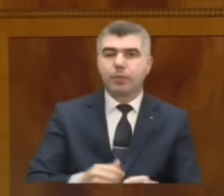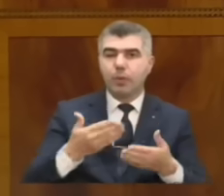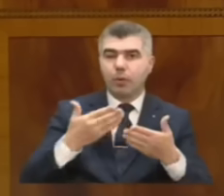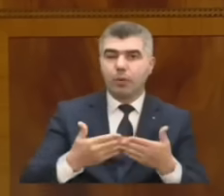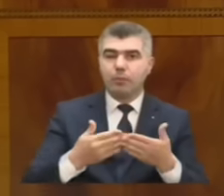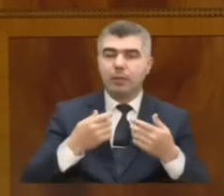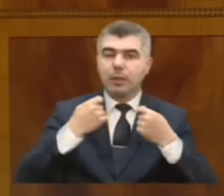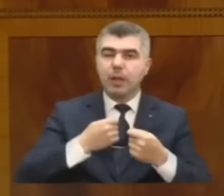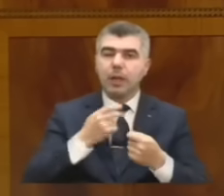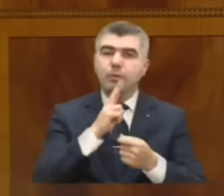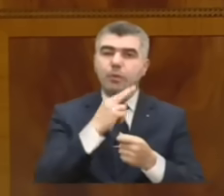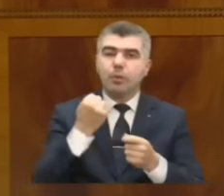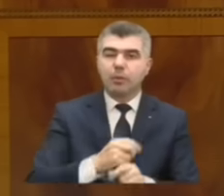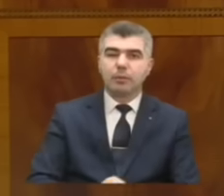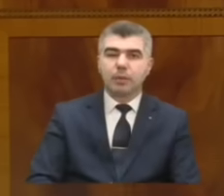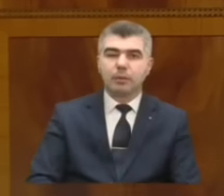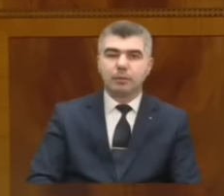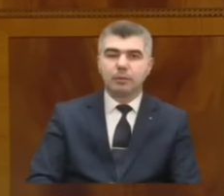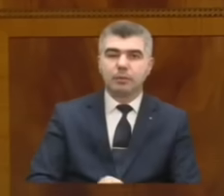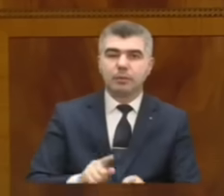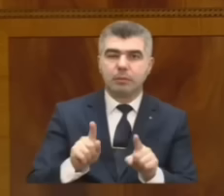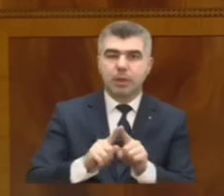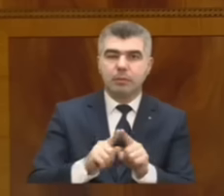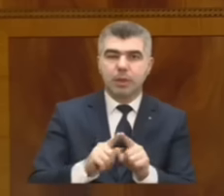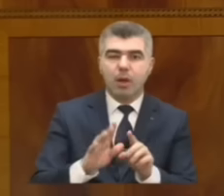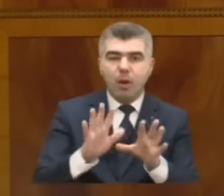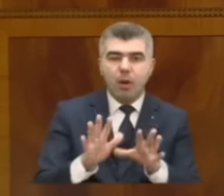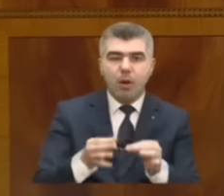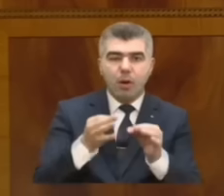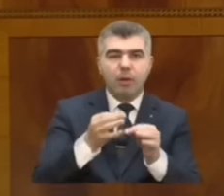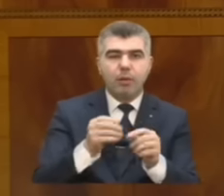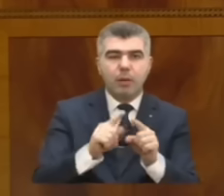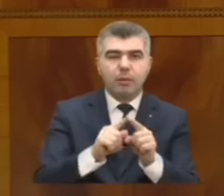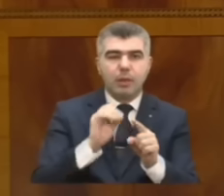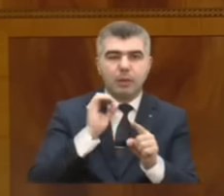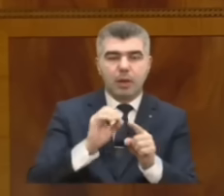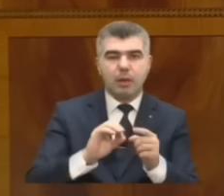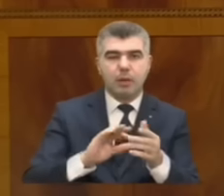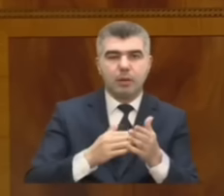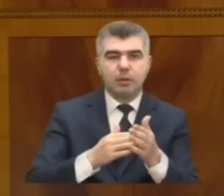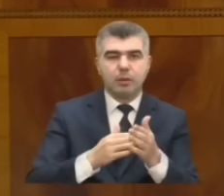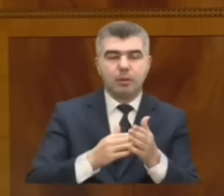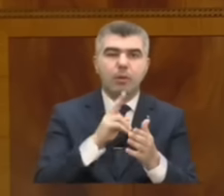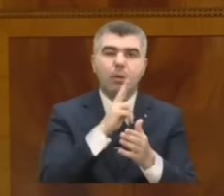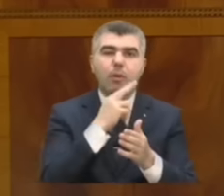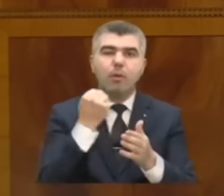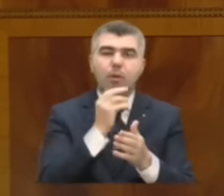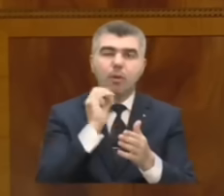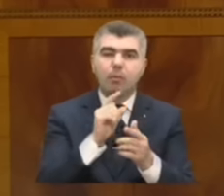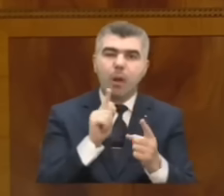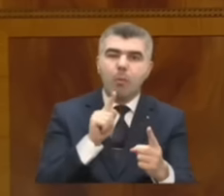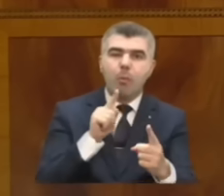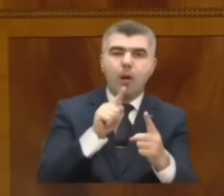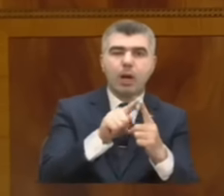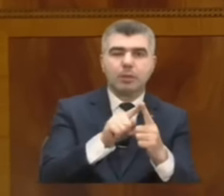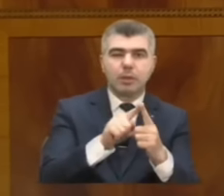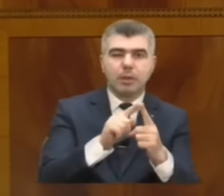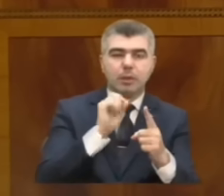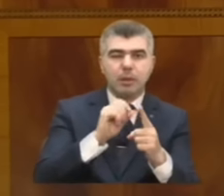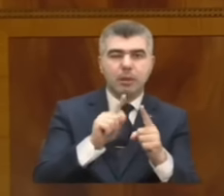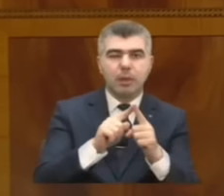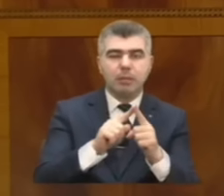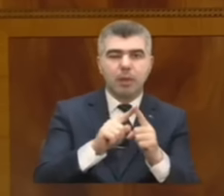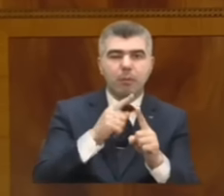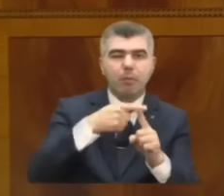الحكومة الكشف عن المؤشرات الحقيقية للبرامج الحكومية الموجهة لتطوير